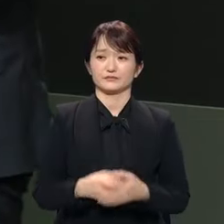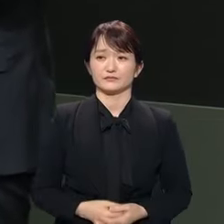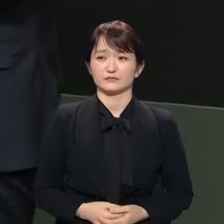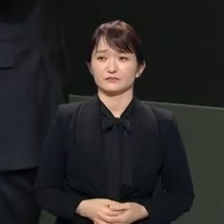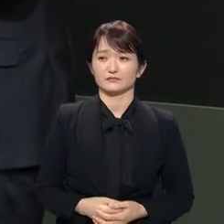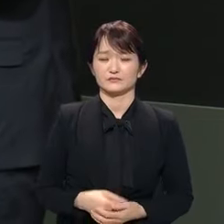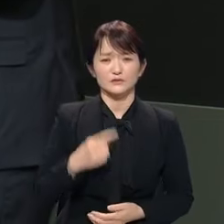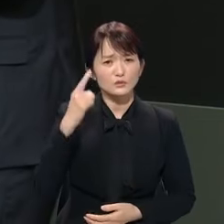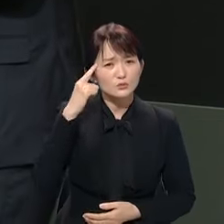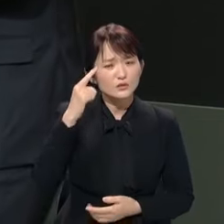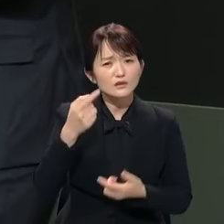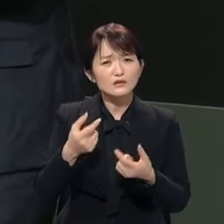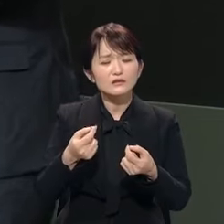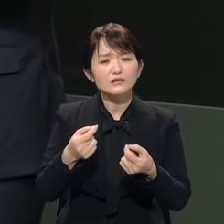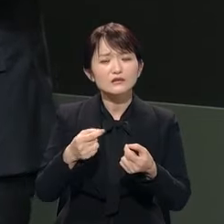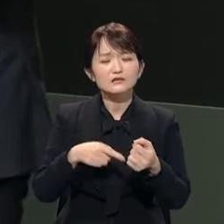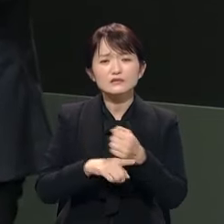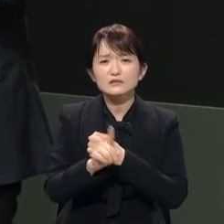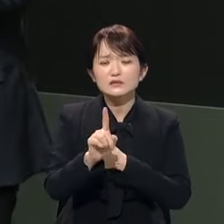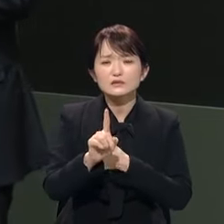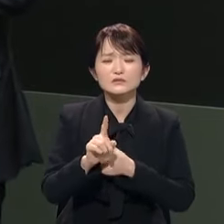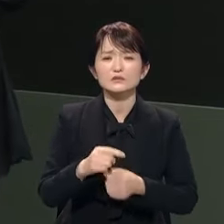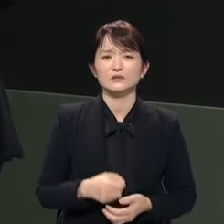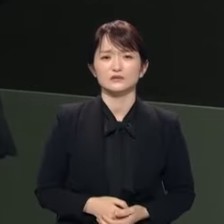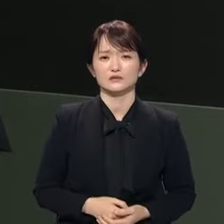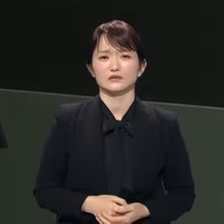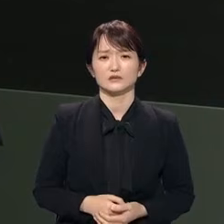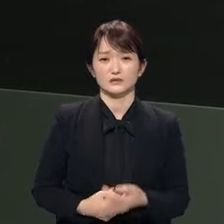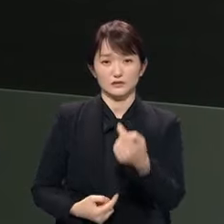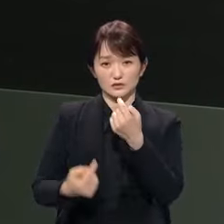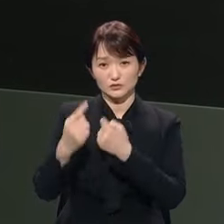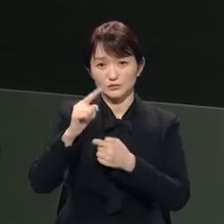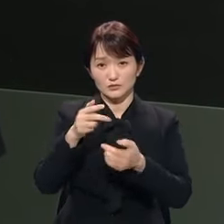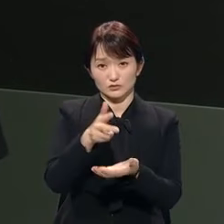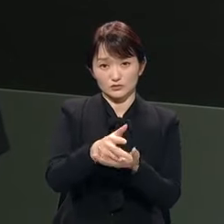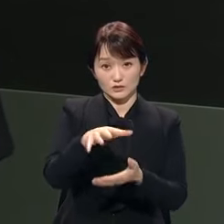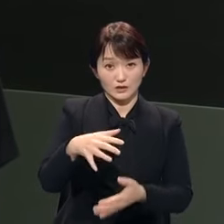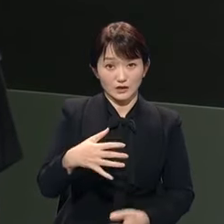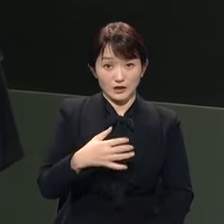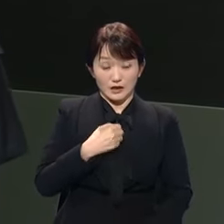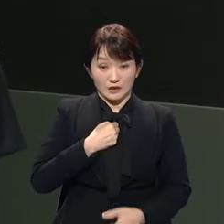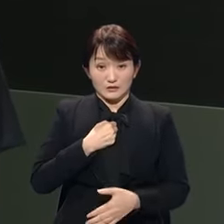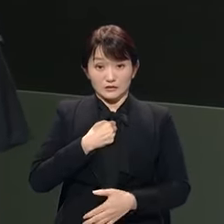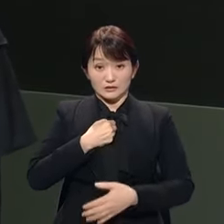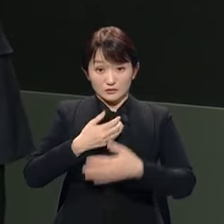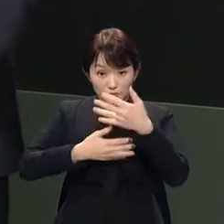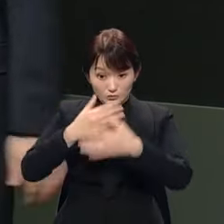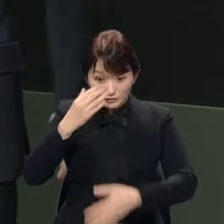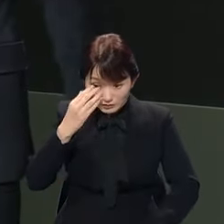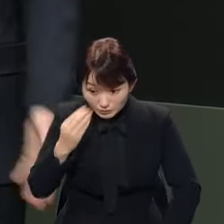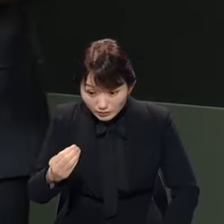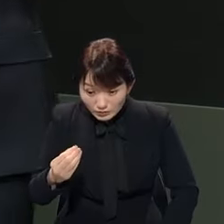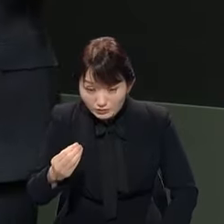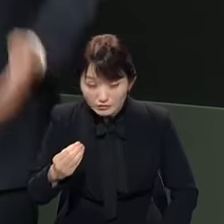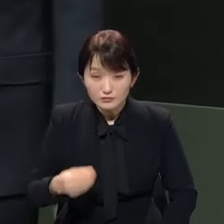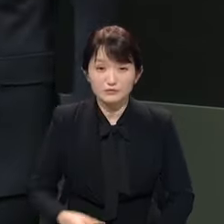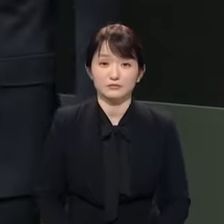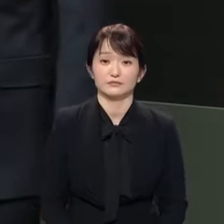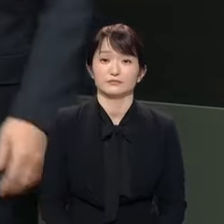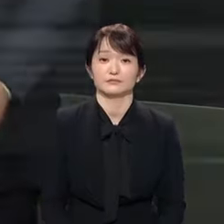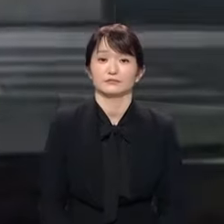도대체 왜 이럴까요? 이번에도 사방가족께서 제보해 주셨는데요. 주차장에서 깜짝 놀랄 만한 장면을 목격했다는 겁니다.